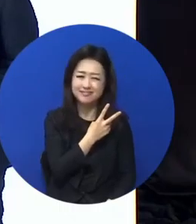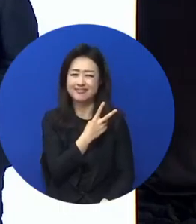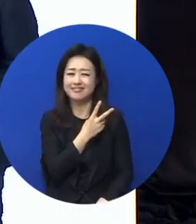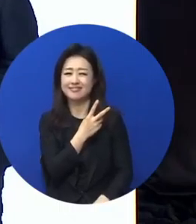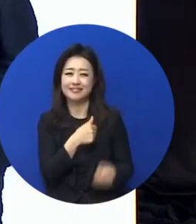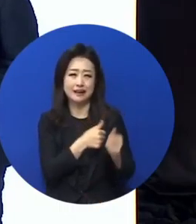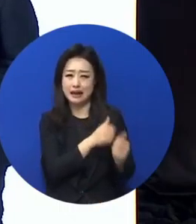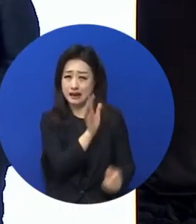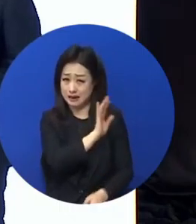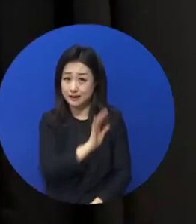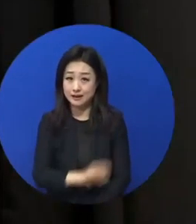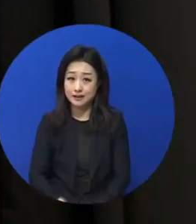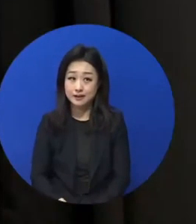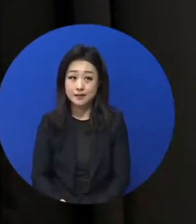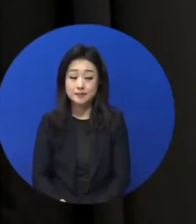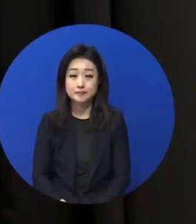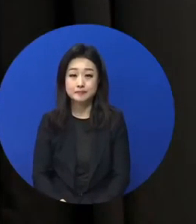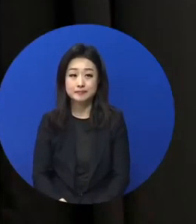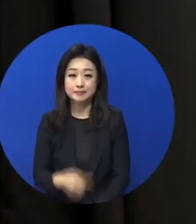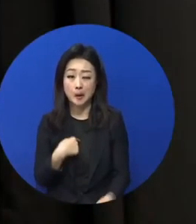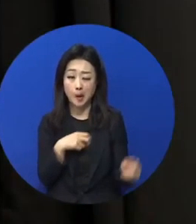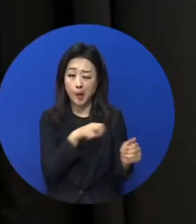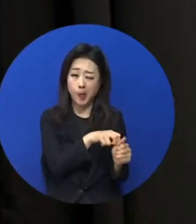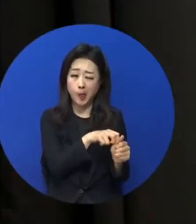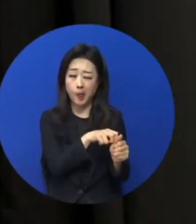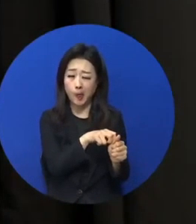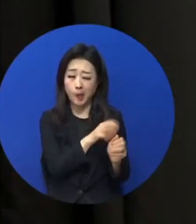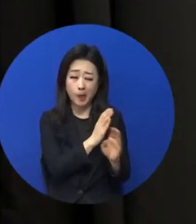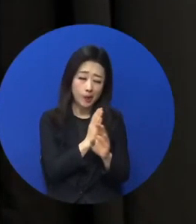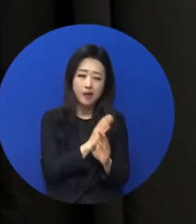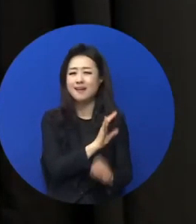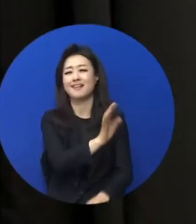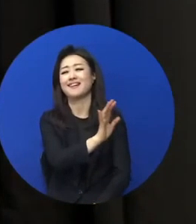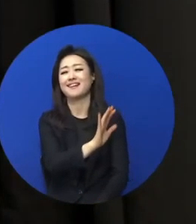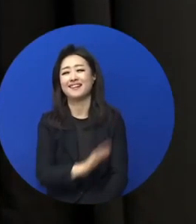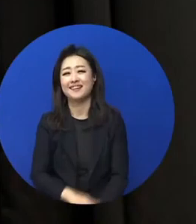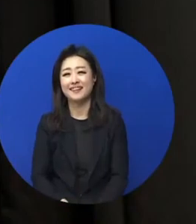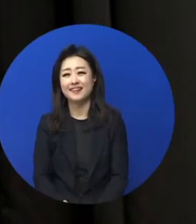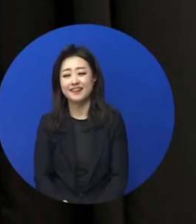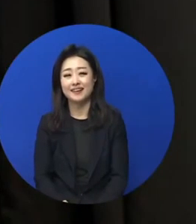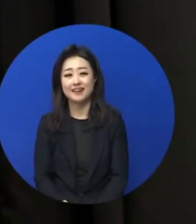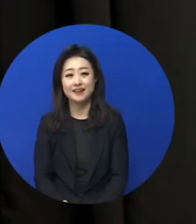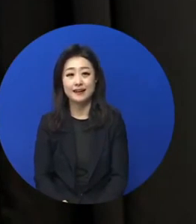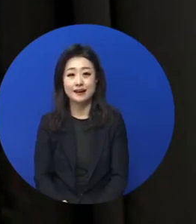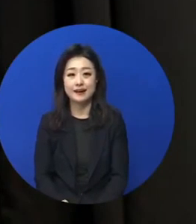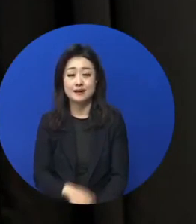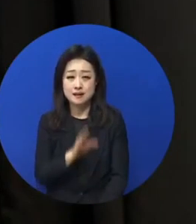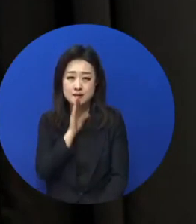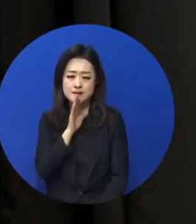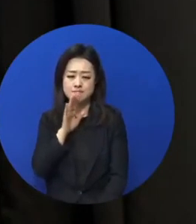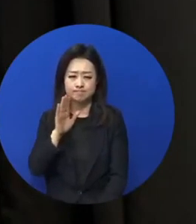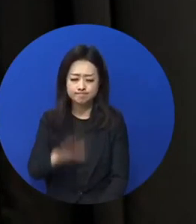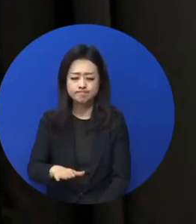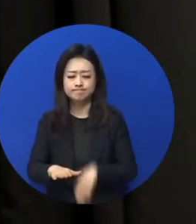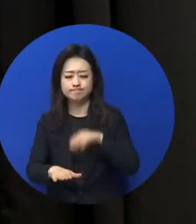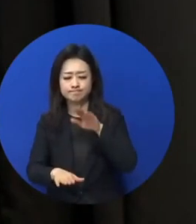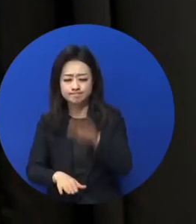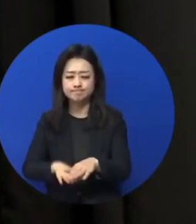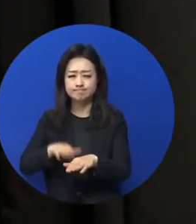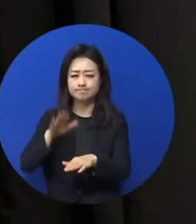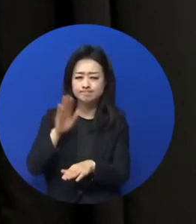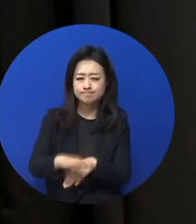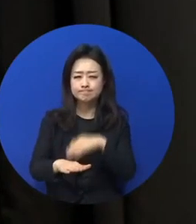됩니다. 슬며시 올라타는 정치를 해서는 안 됩니다. 하나하나 밟고 이루어가는